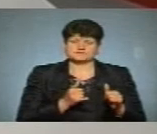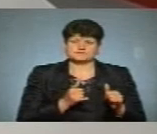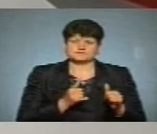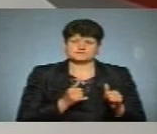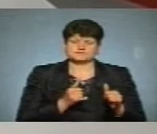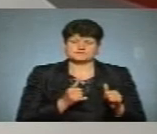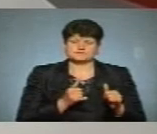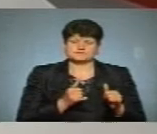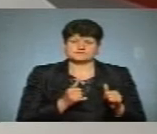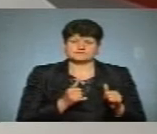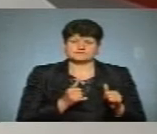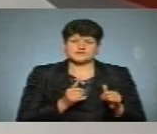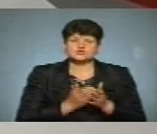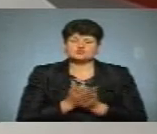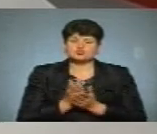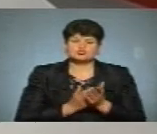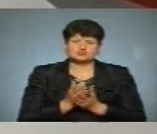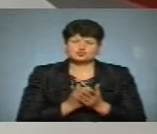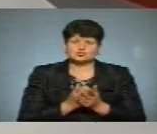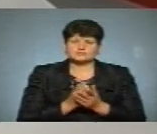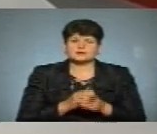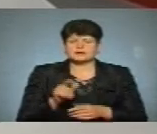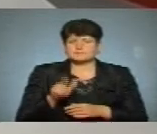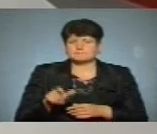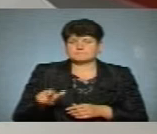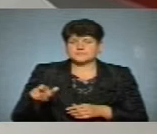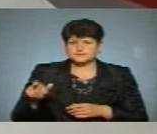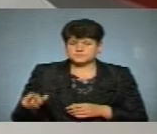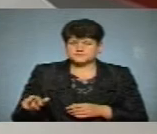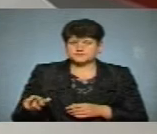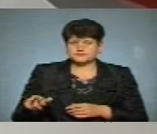безпосередньої служби призовників у